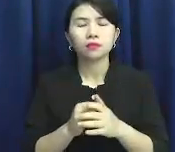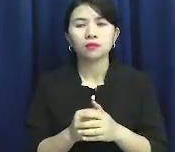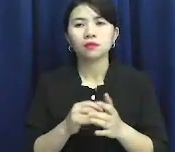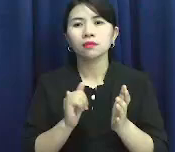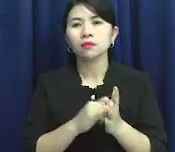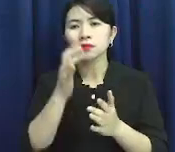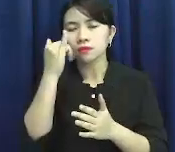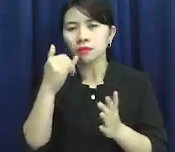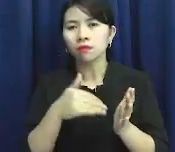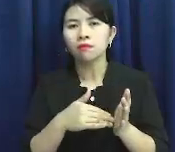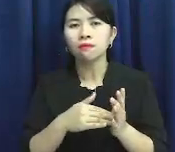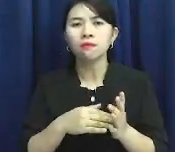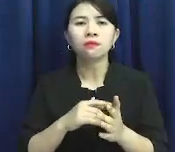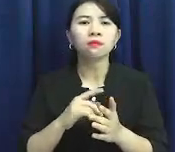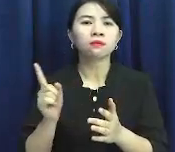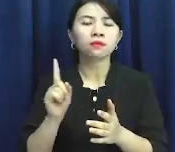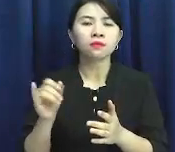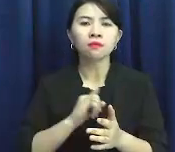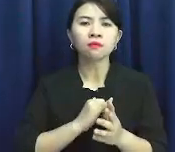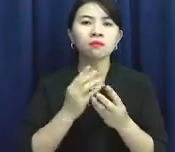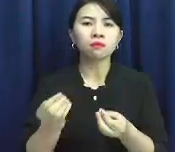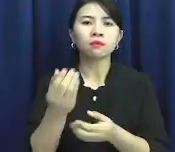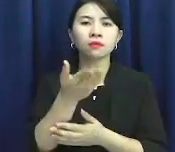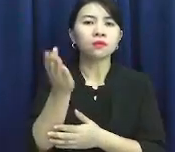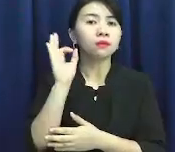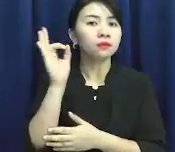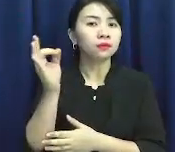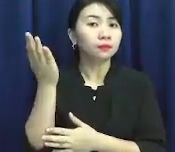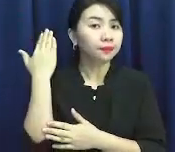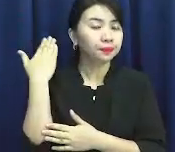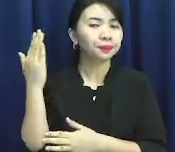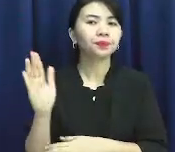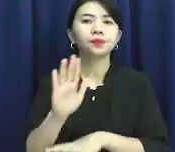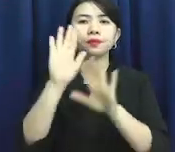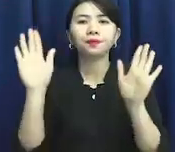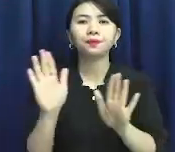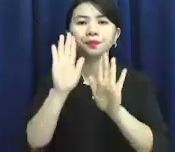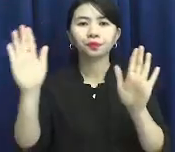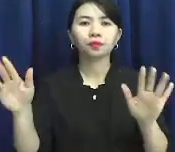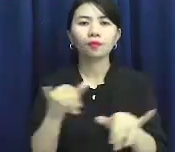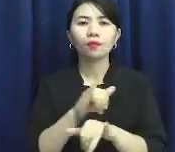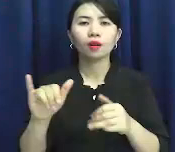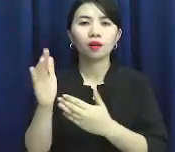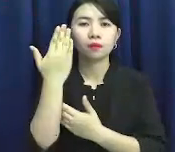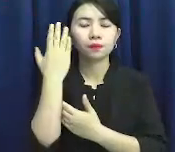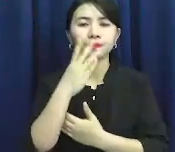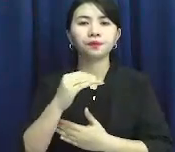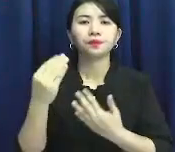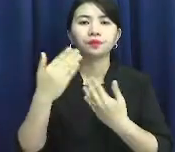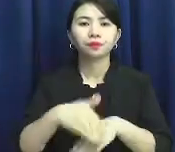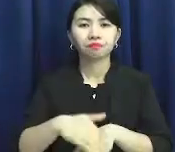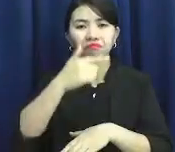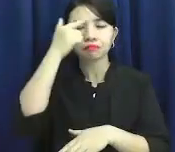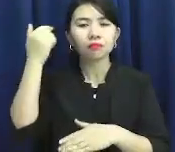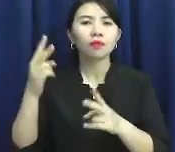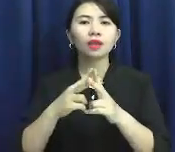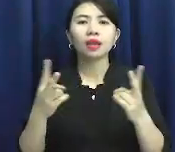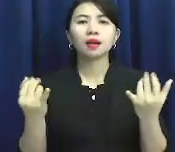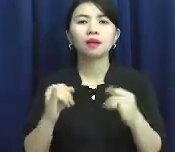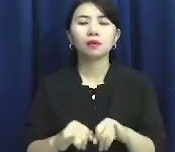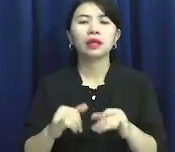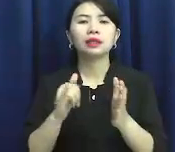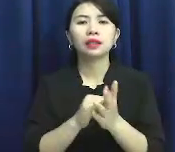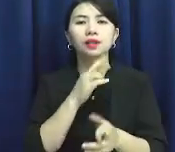po yung aking binigay na preaching last Sunday, both the morning and the afternoon, dahil napaka-importante na maging tama ang takbo